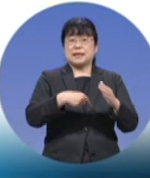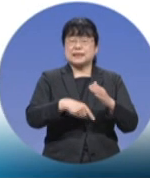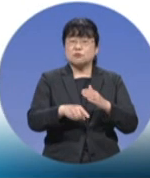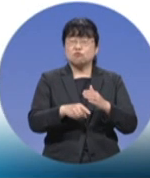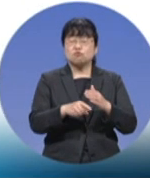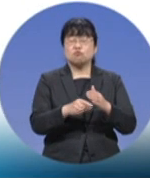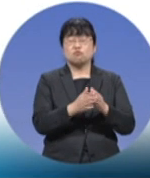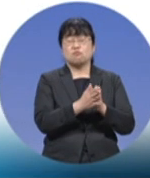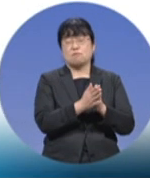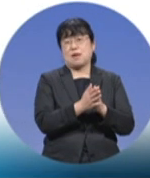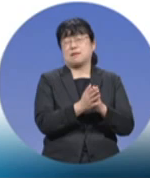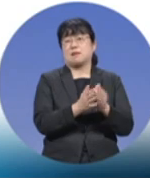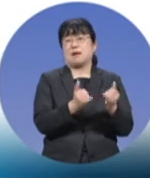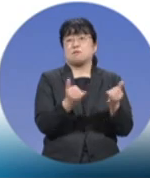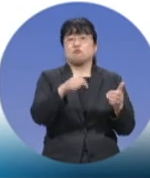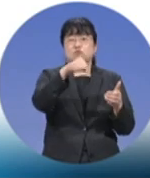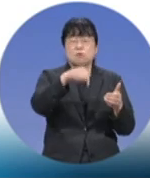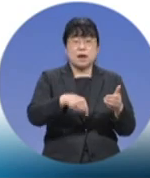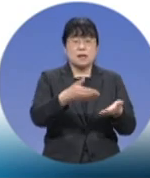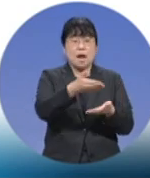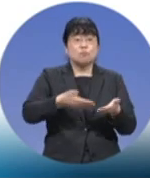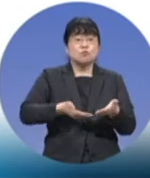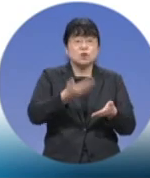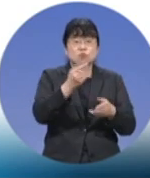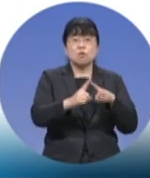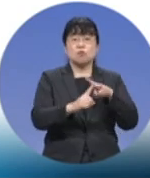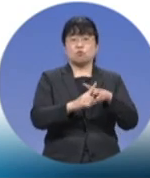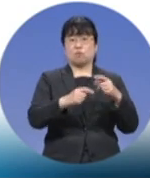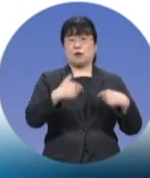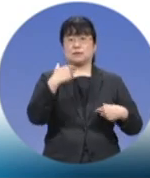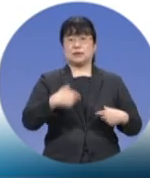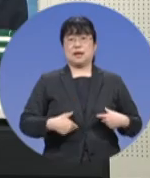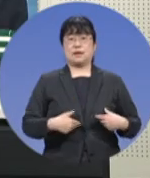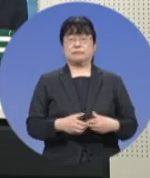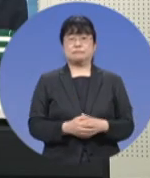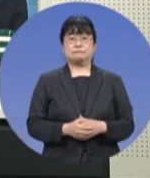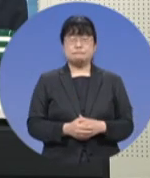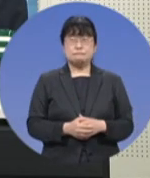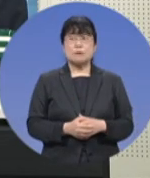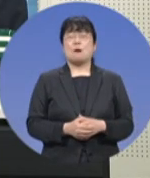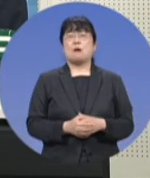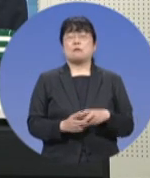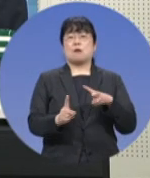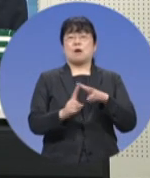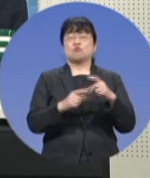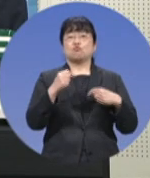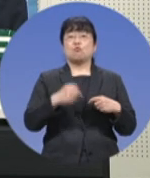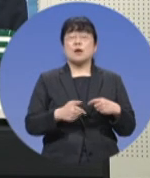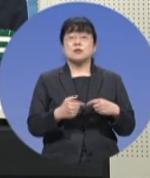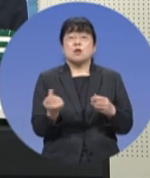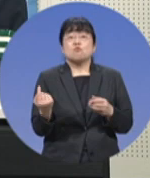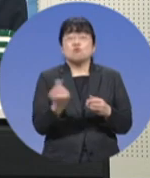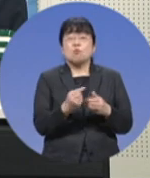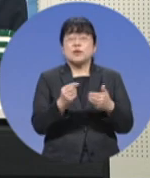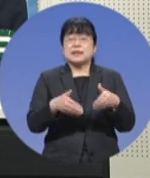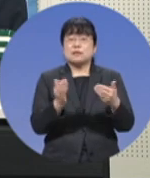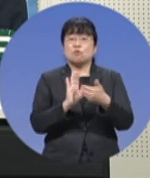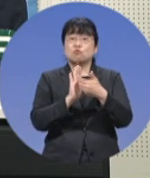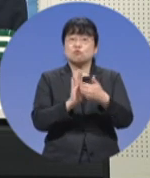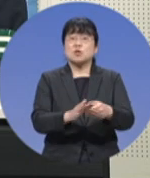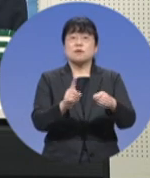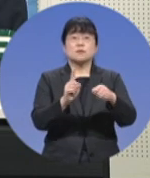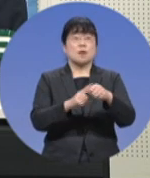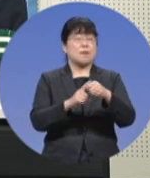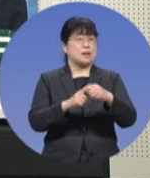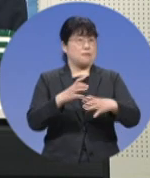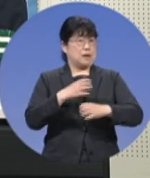った死傷者のうち半数以上を小学生が占めています。 では小学生の飛び出し事故を防ぐにはどの